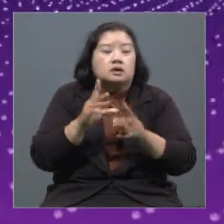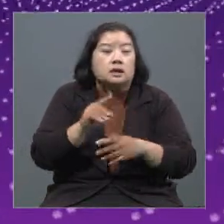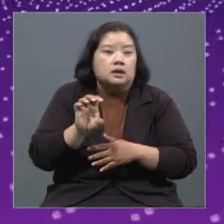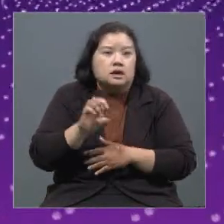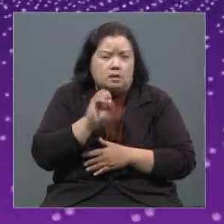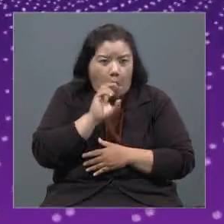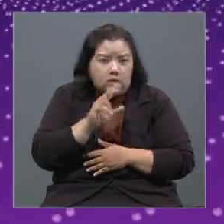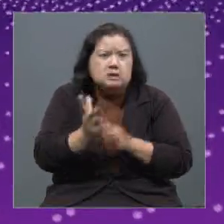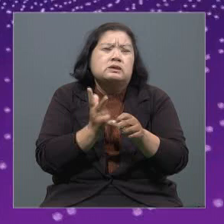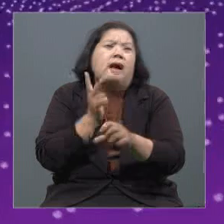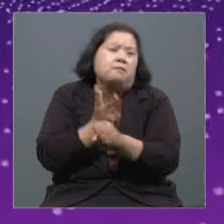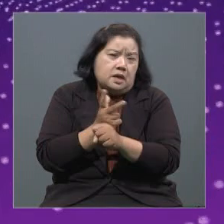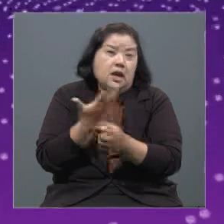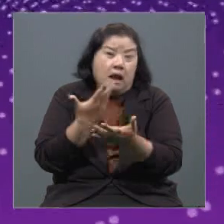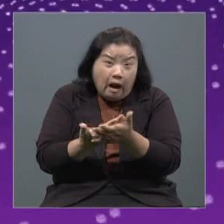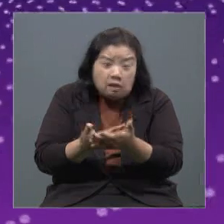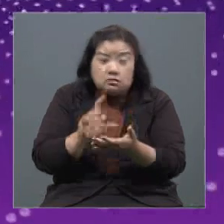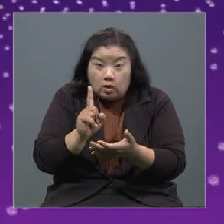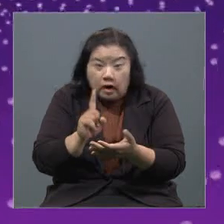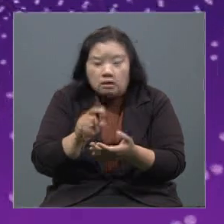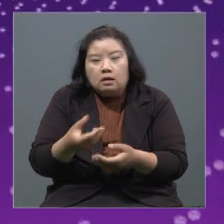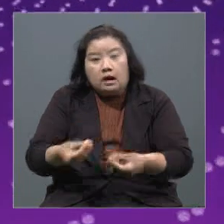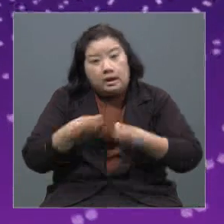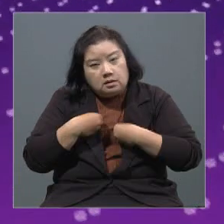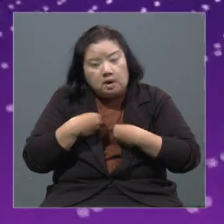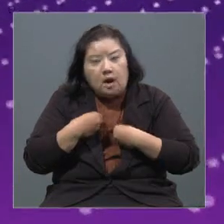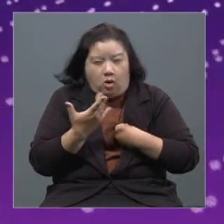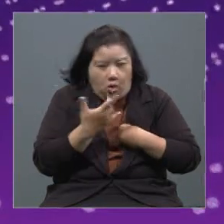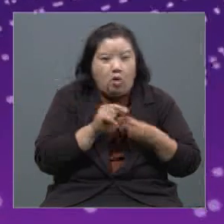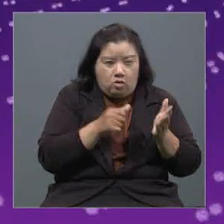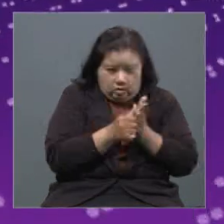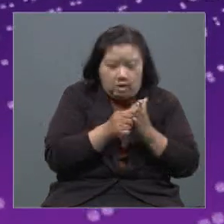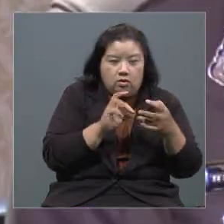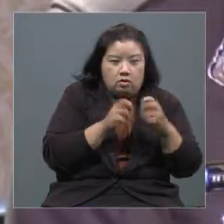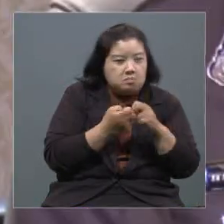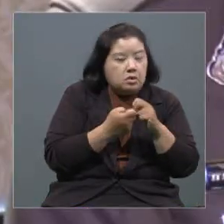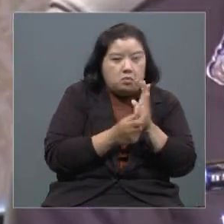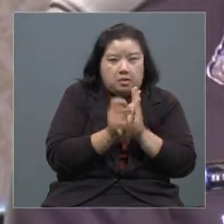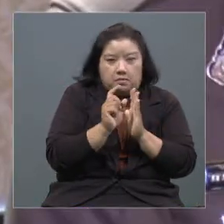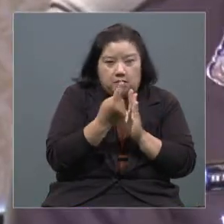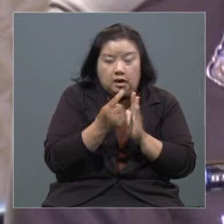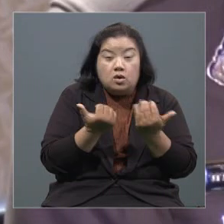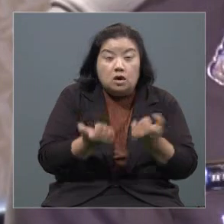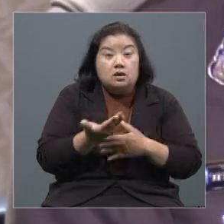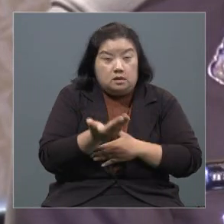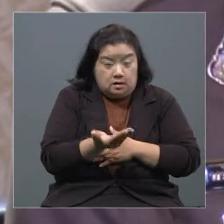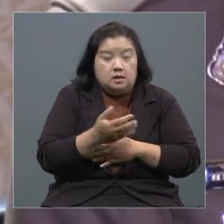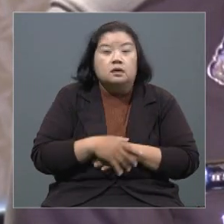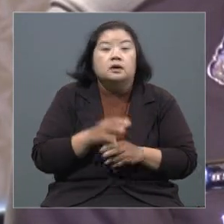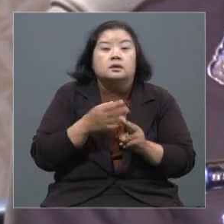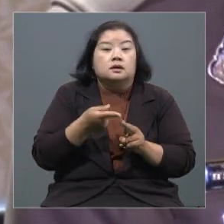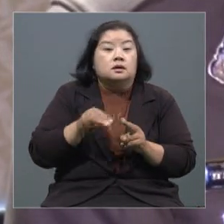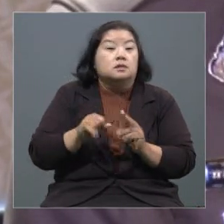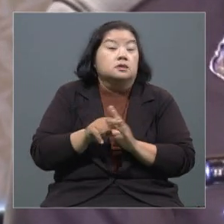ซึ่งมันนานมากนะครับเพราะฉะนั้นเดี๋ยวท่านจะไปแก้กฎหมายตรงนี้ให้นะครับวันนี้เนี่ยมีความคืบหน้านะครับมาจากท่านประเสริฐจันทร